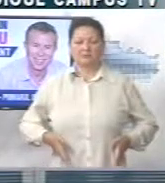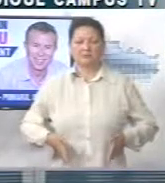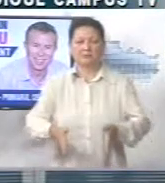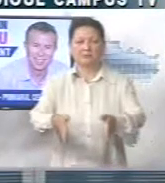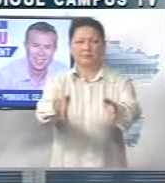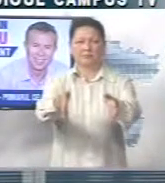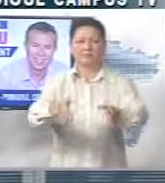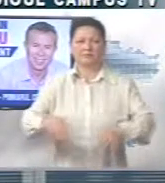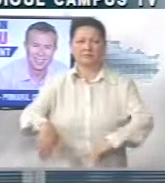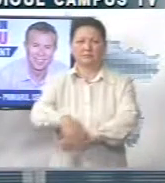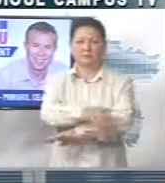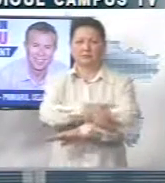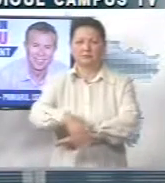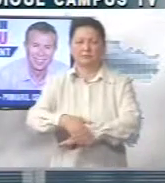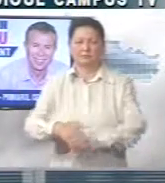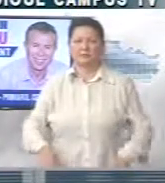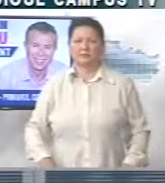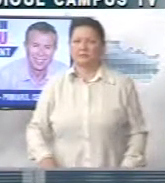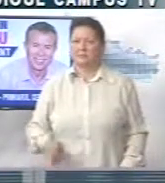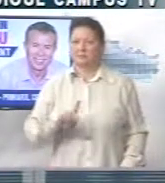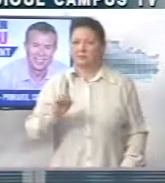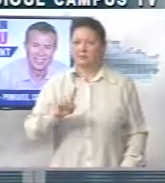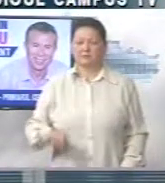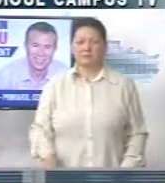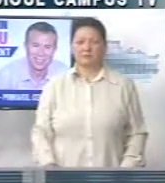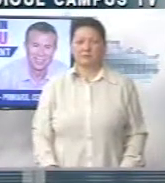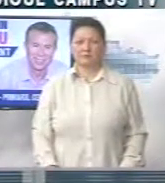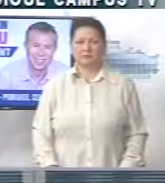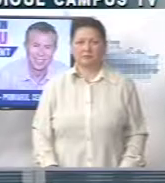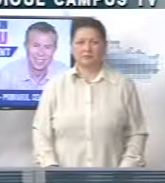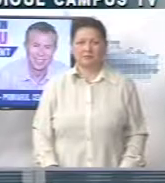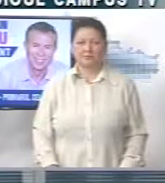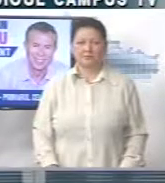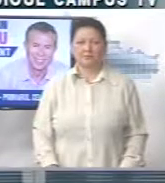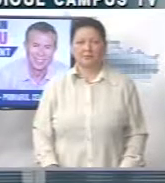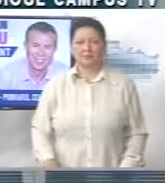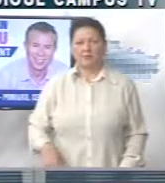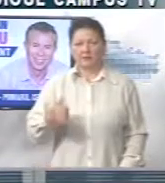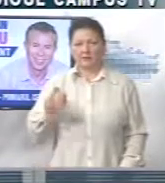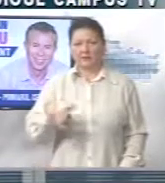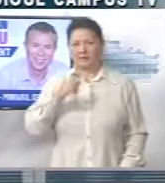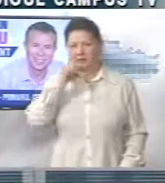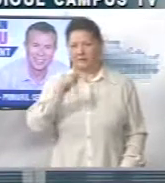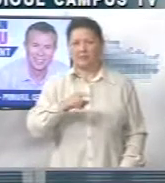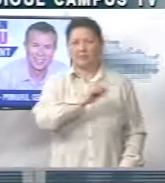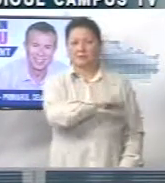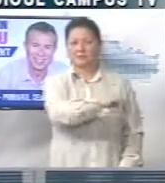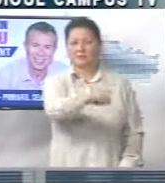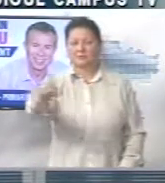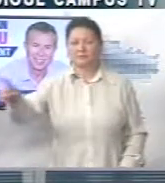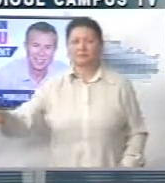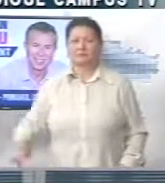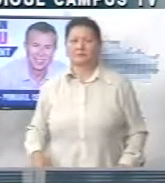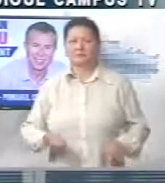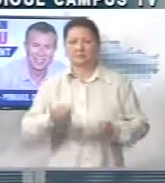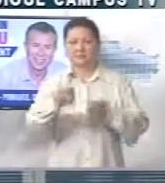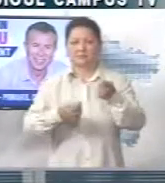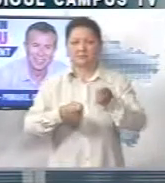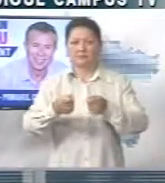trotuarele, punct. Nu e suficient. Nu e suficient. Aici vorbim de tot ce înseamnă sistem